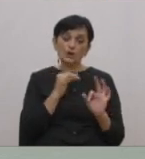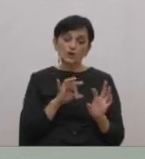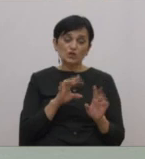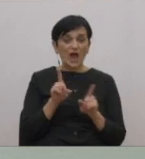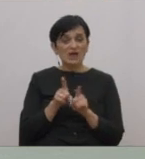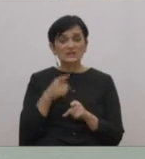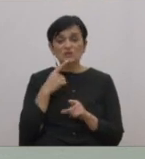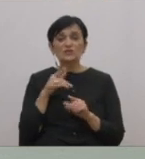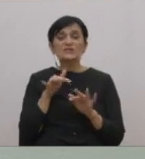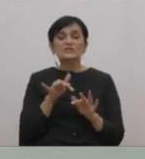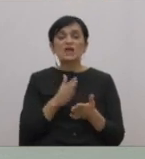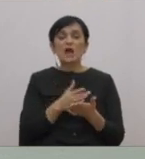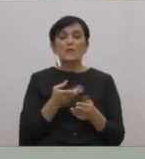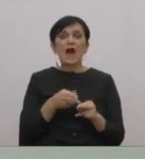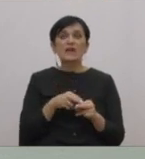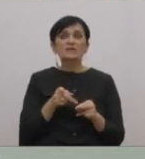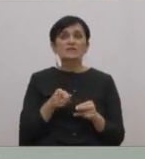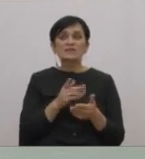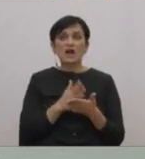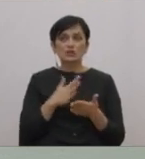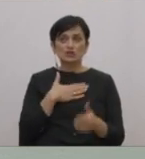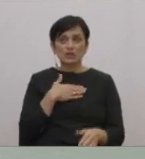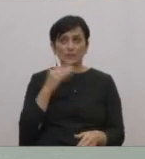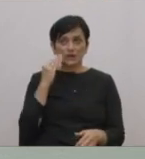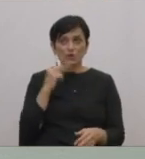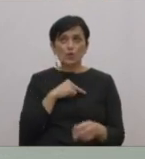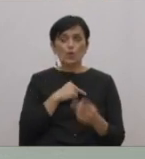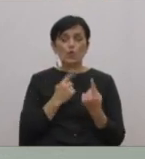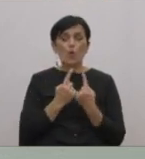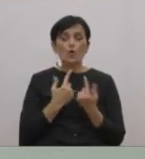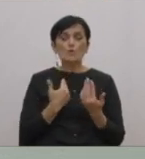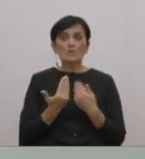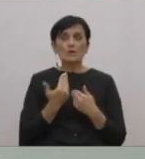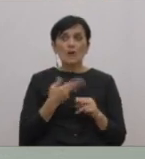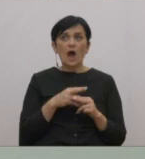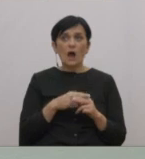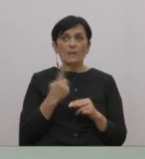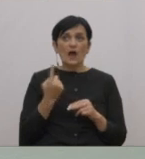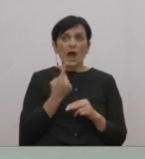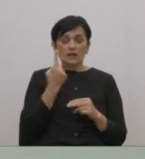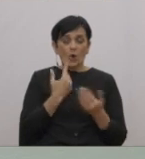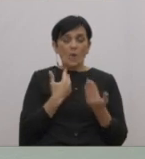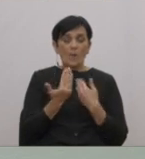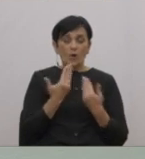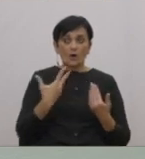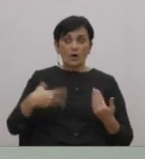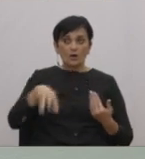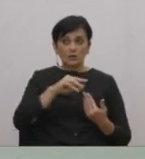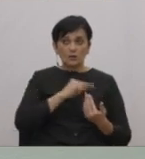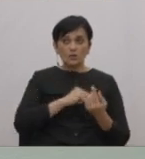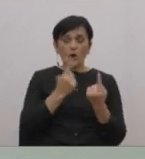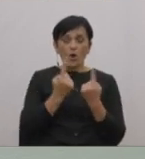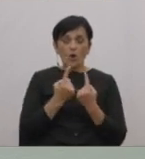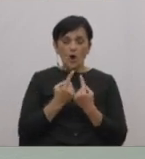teseți zahit, sac mai mașie, sule, sa araris. Ce mi-a zis colegialului, midgoma, amito, mertadre, trames, mogi s-o dert, hoilas, vihot